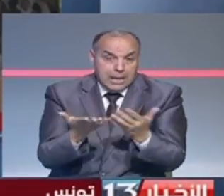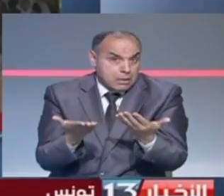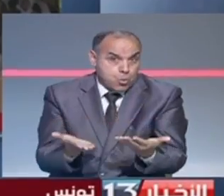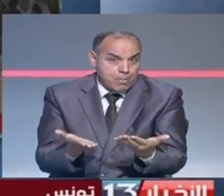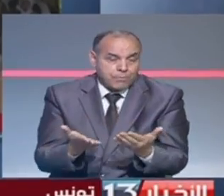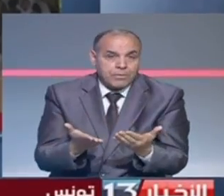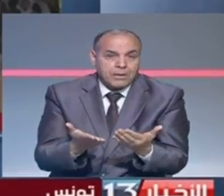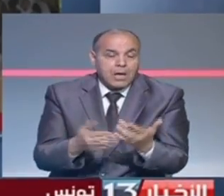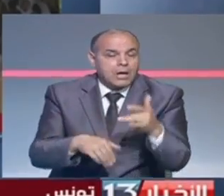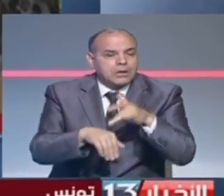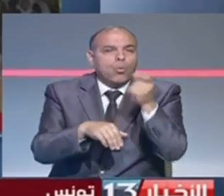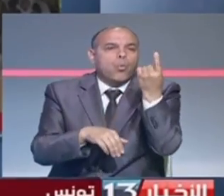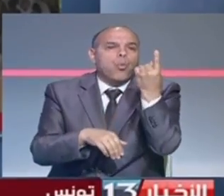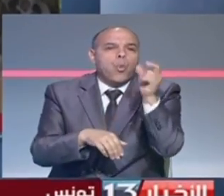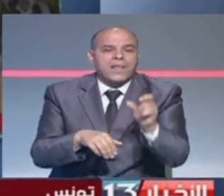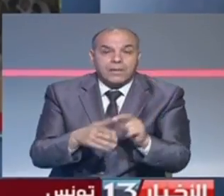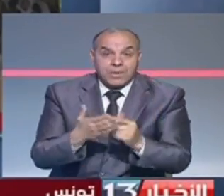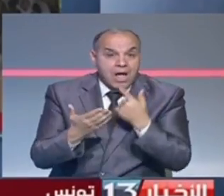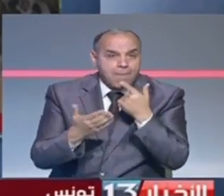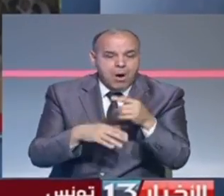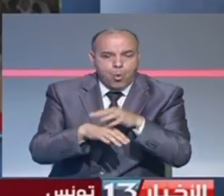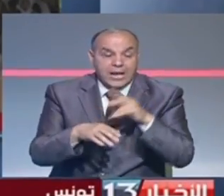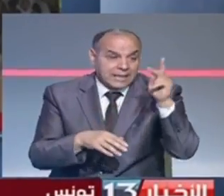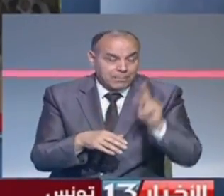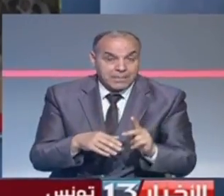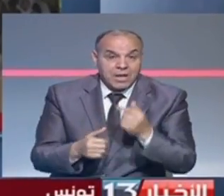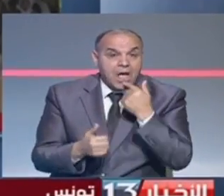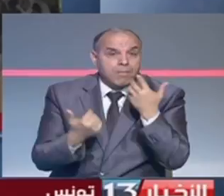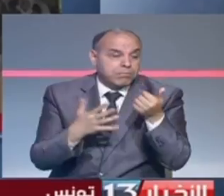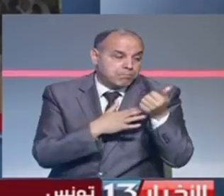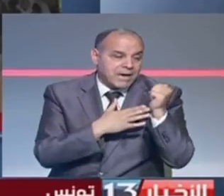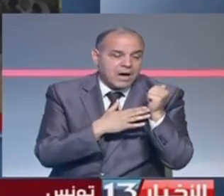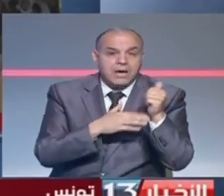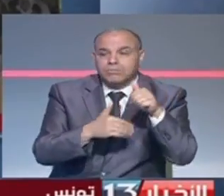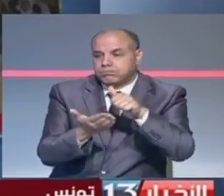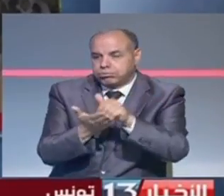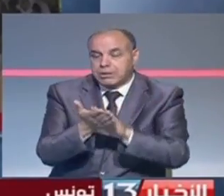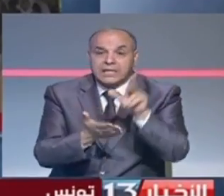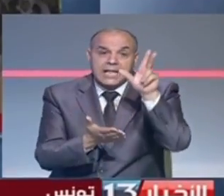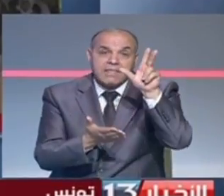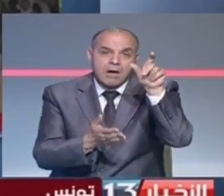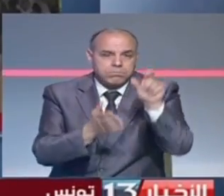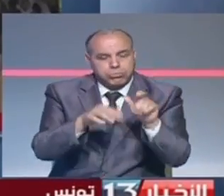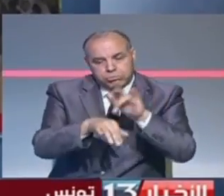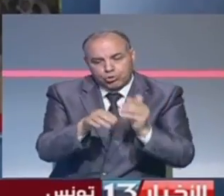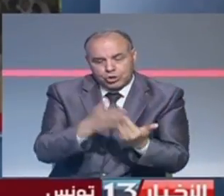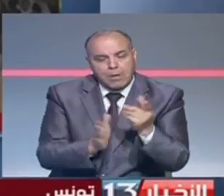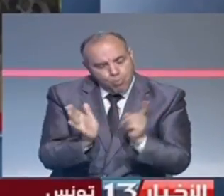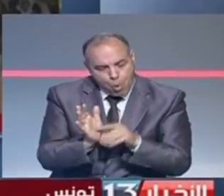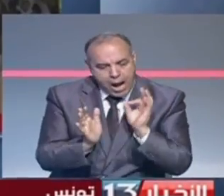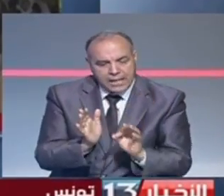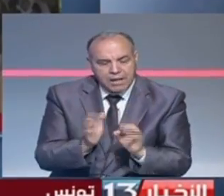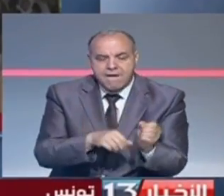اليوم اصابه واحده اما في ولايه قبلي تم امس تسجيل ثلاث اصابات جديده مؤكده